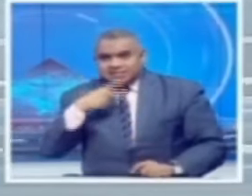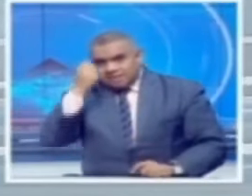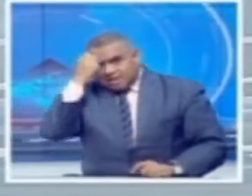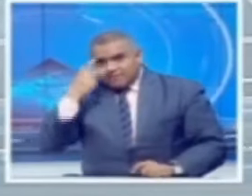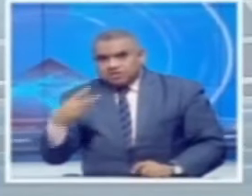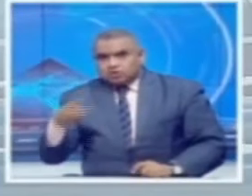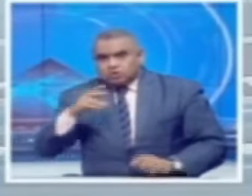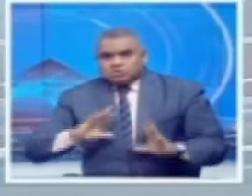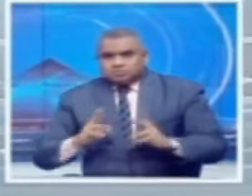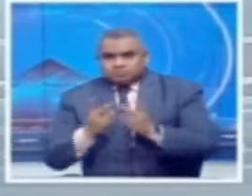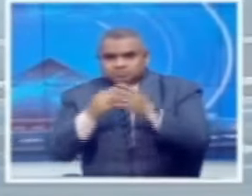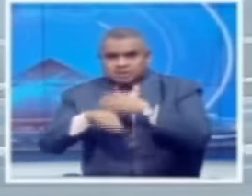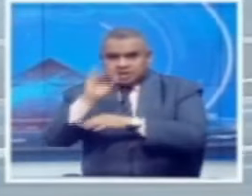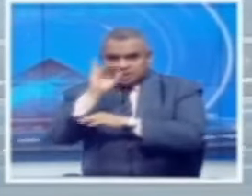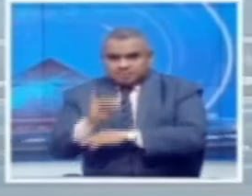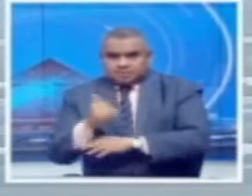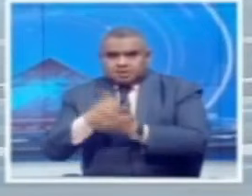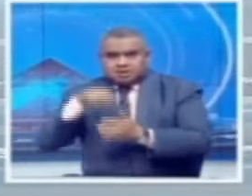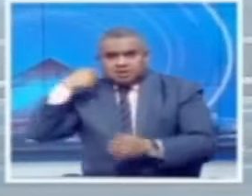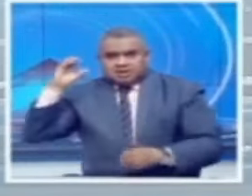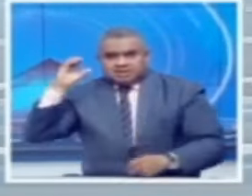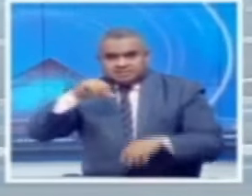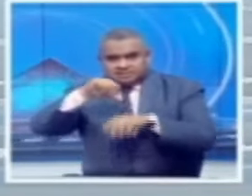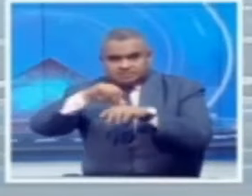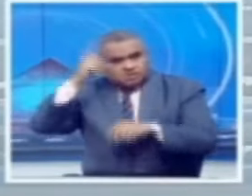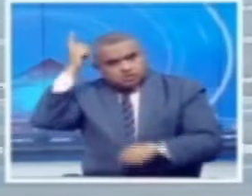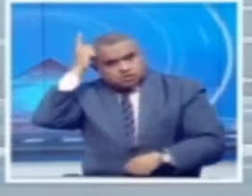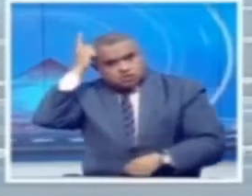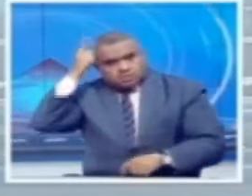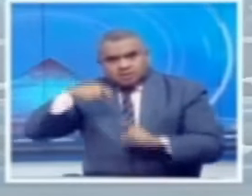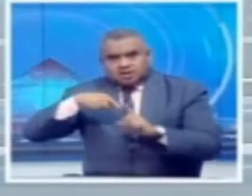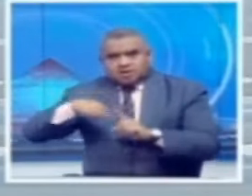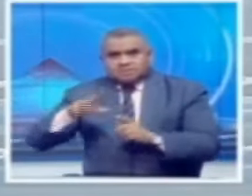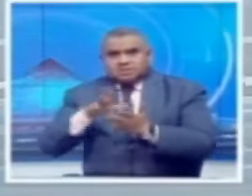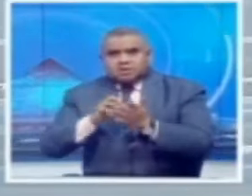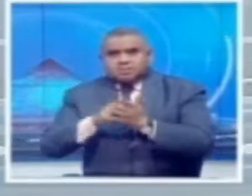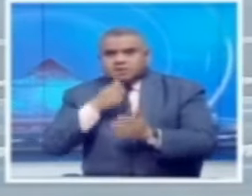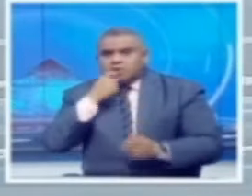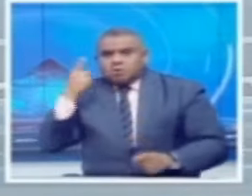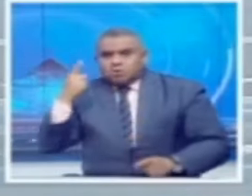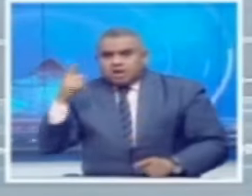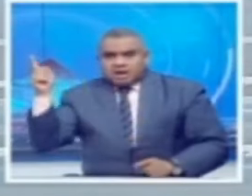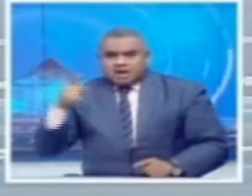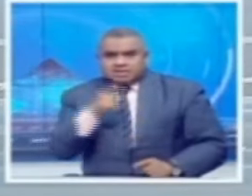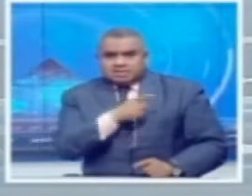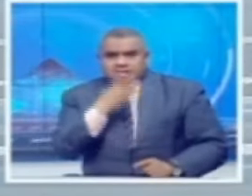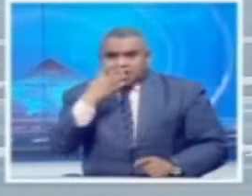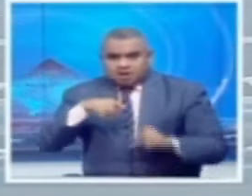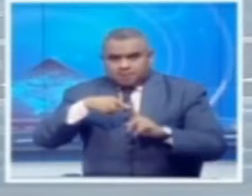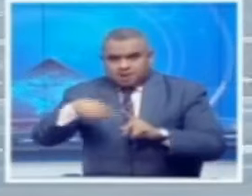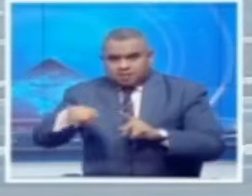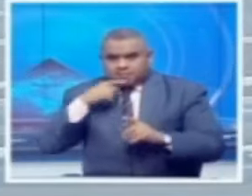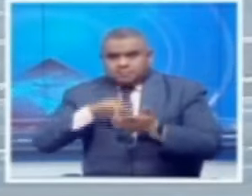2022 التي تقام تحت رعاية الرئيس عبد الفتاح السيسي في شرم الشيخ خلال الفترة بين الأول والرابع من يونيو